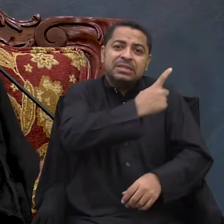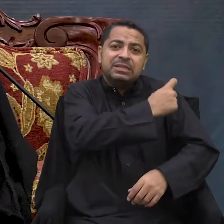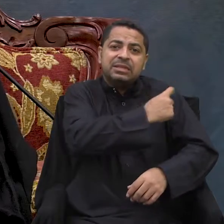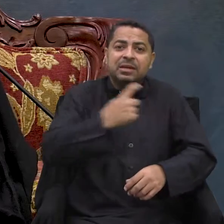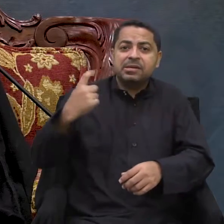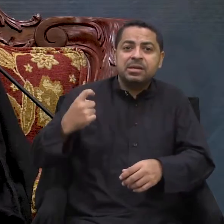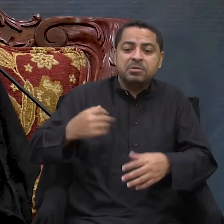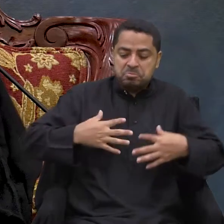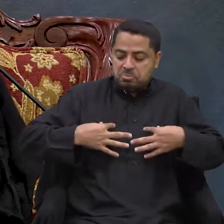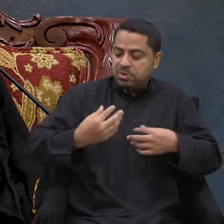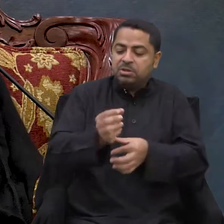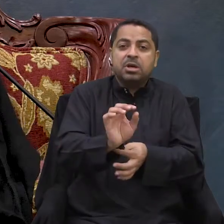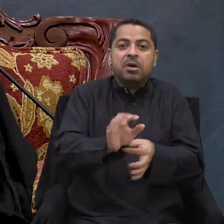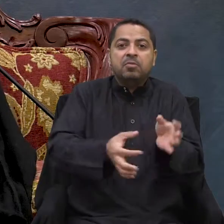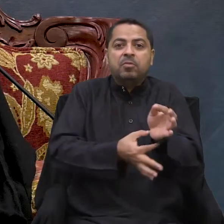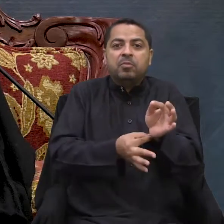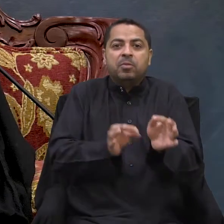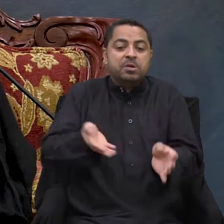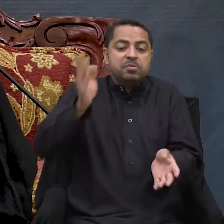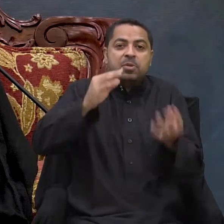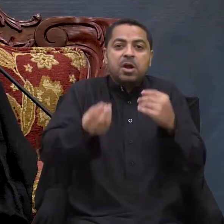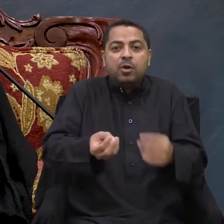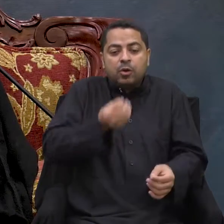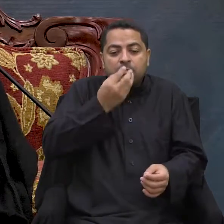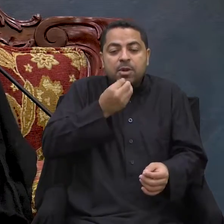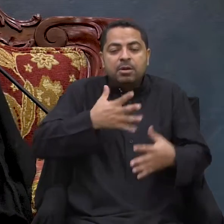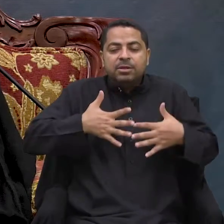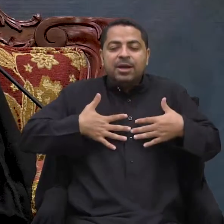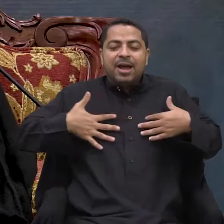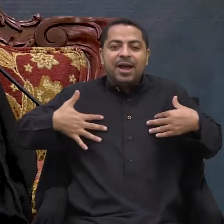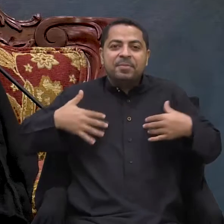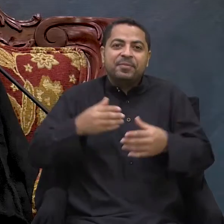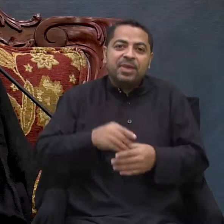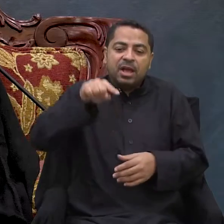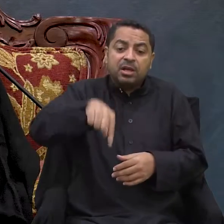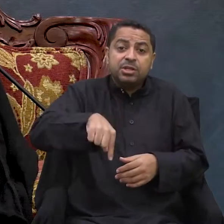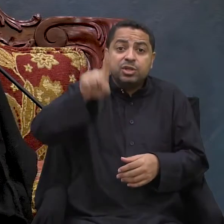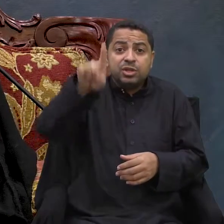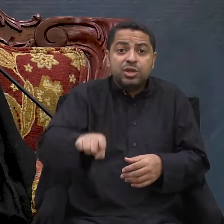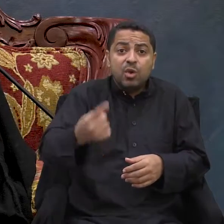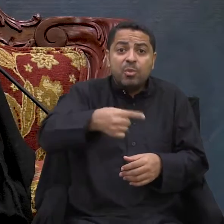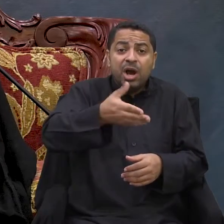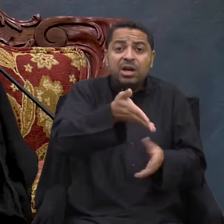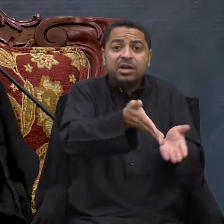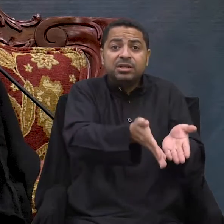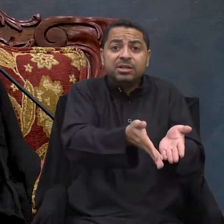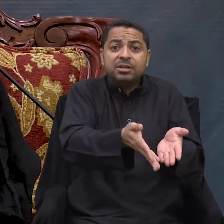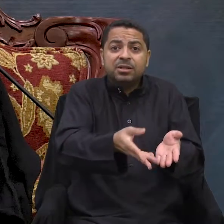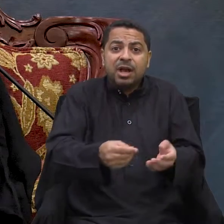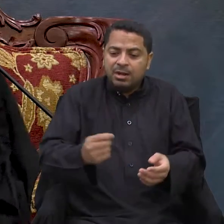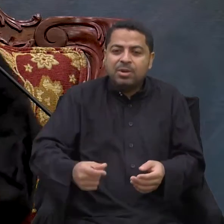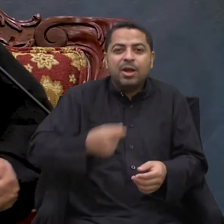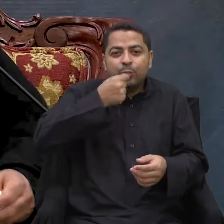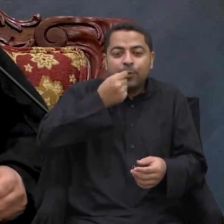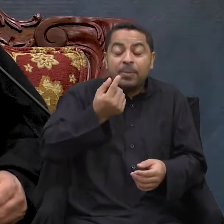يتطيبون ويتزينون ويأكلون الملذات في هذا اليوم، حلوى